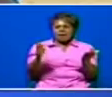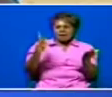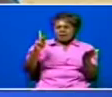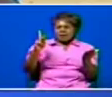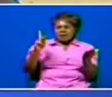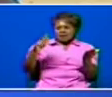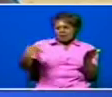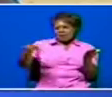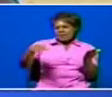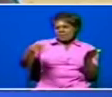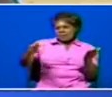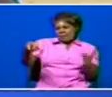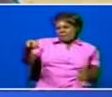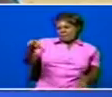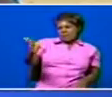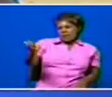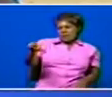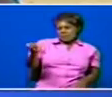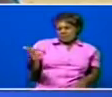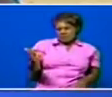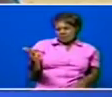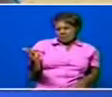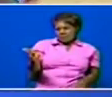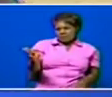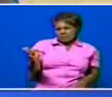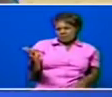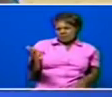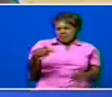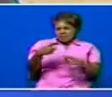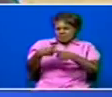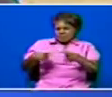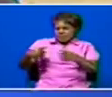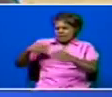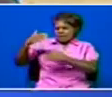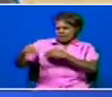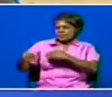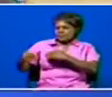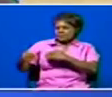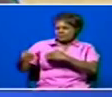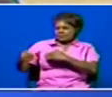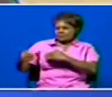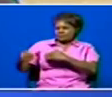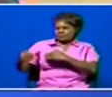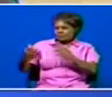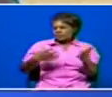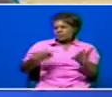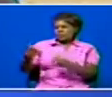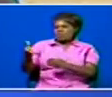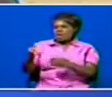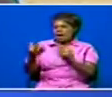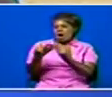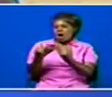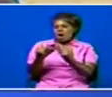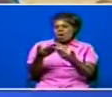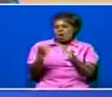Karonaine, mahali ambapo alipigwa risasi, na mwaka ujao tutakwenda pale